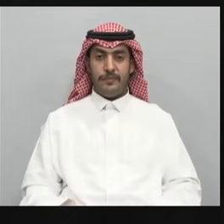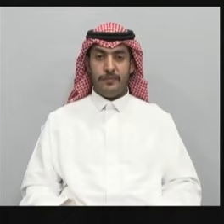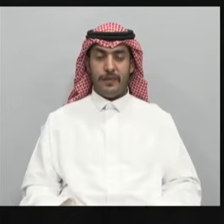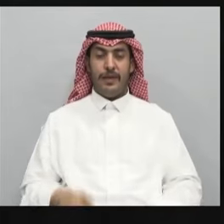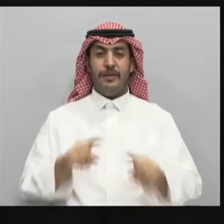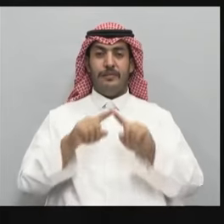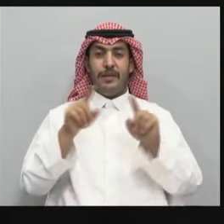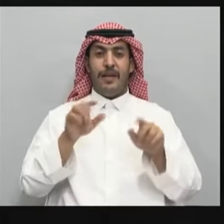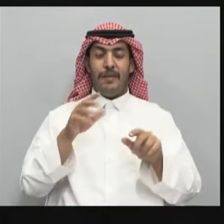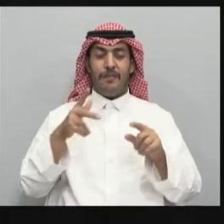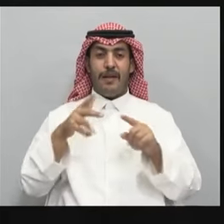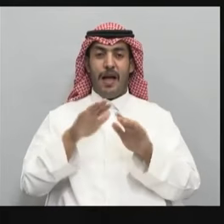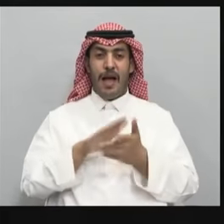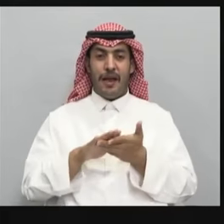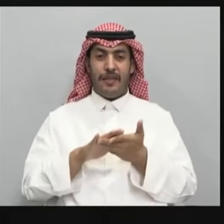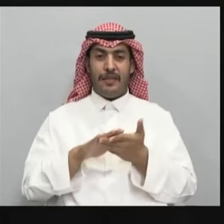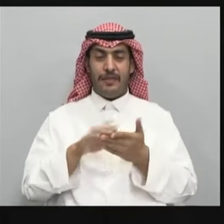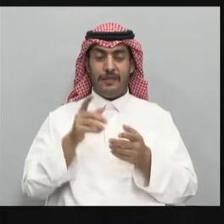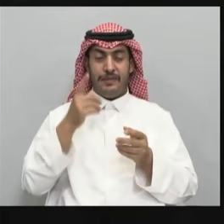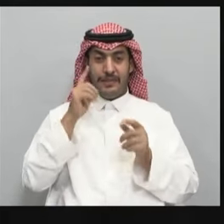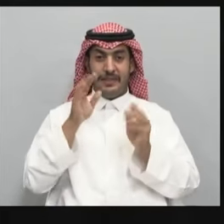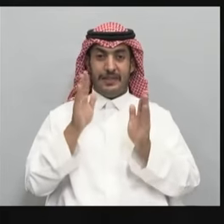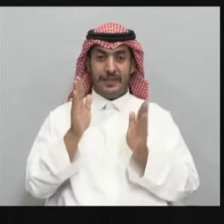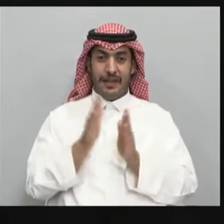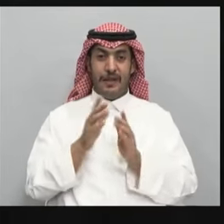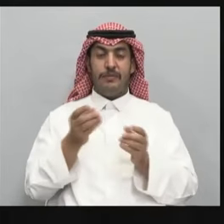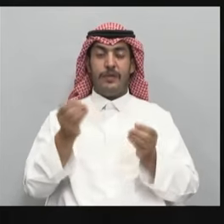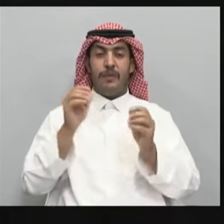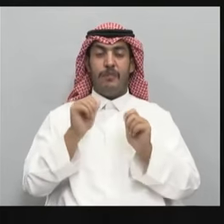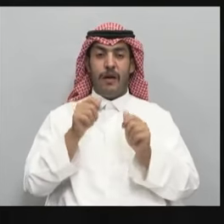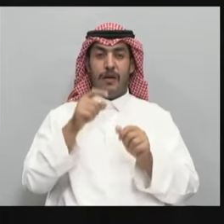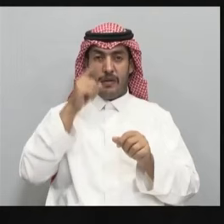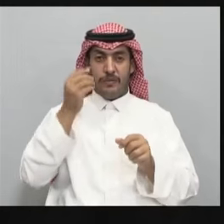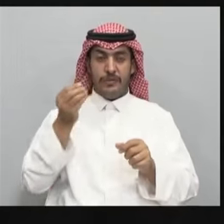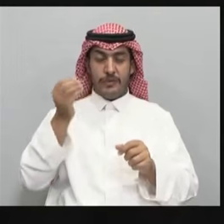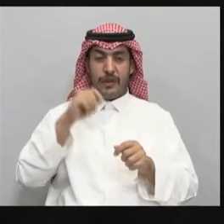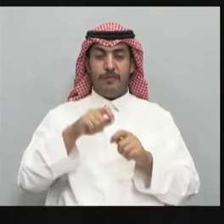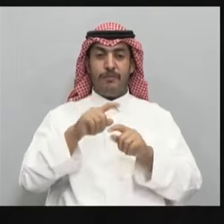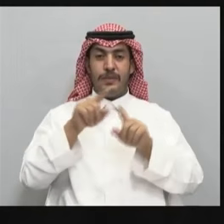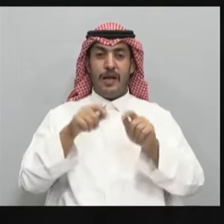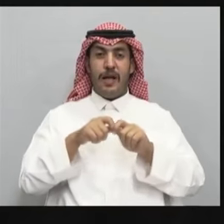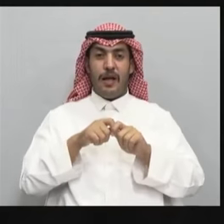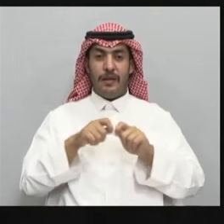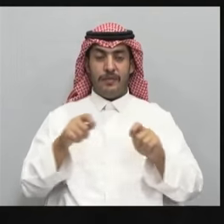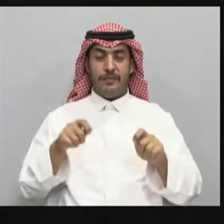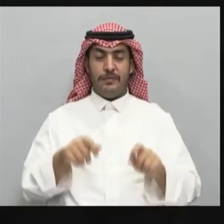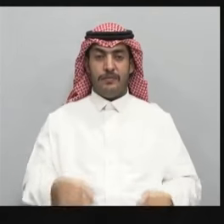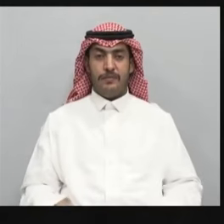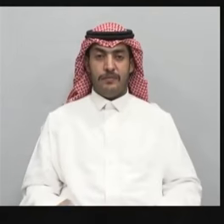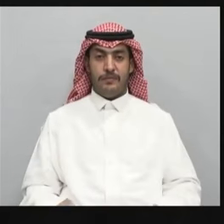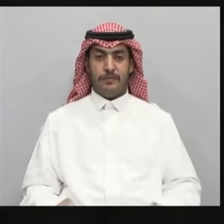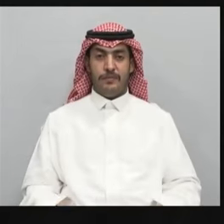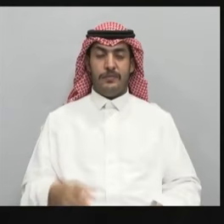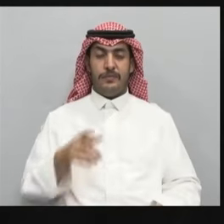مساحه مقطعه العرضي فكل ما صغر كل ما زاد مقاومه كل ما زاد مساحه مقطعه العرضي ايش اللي راح